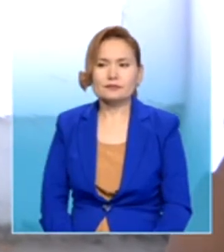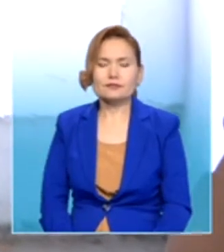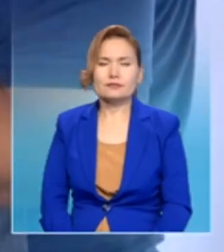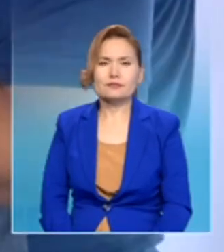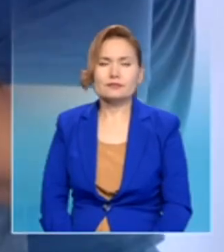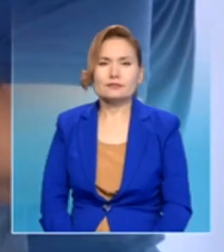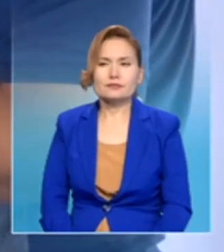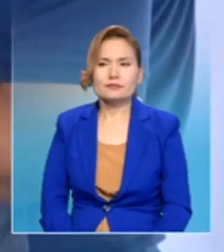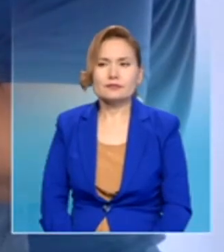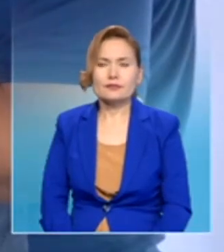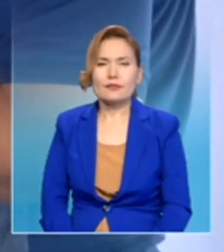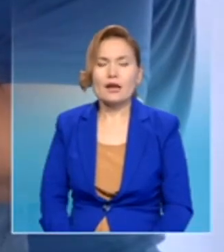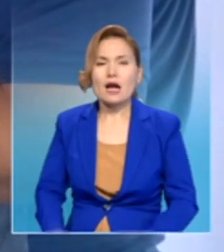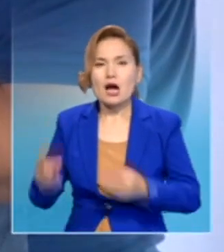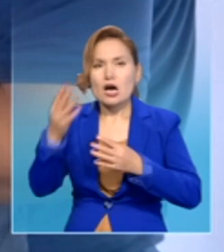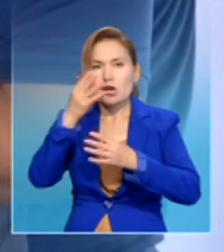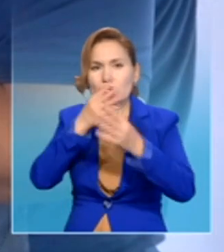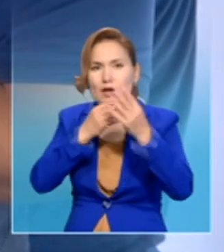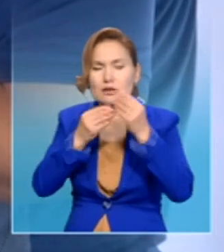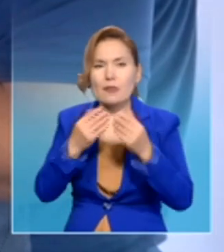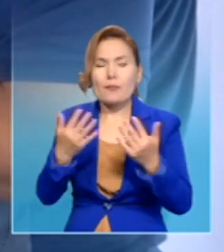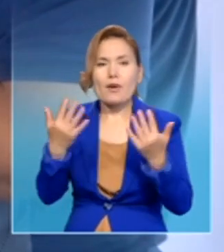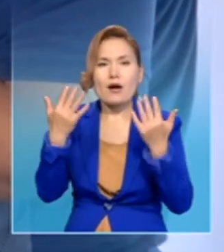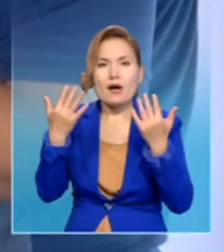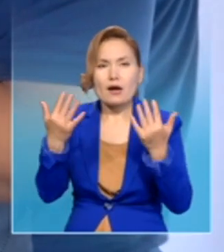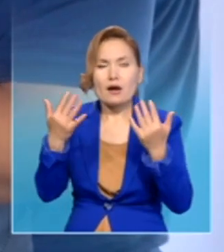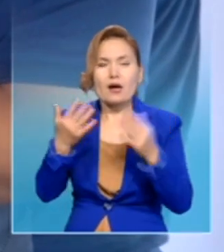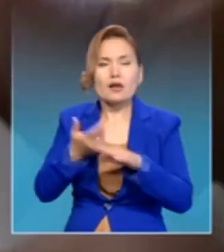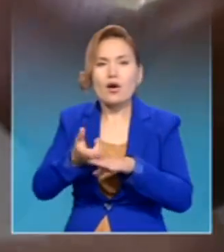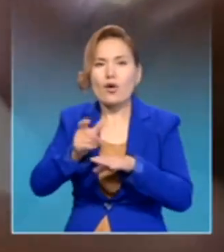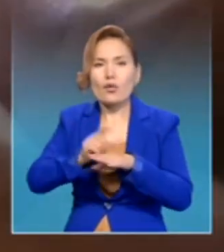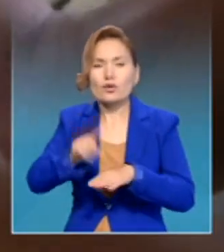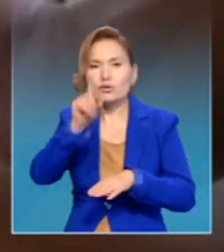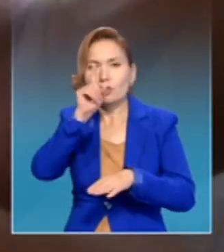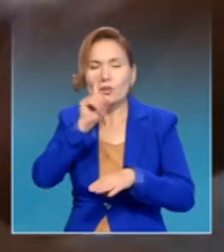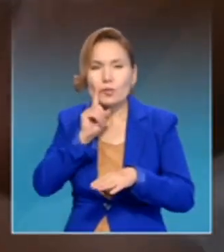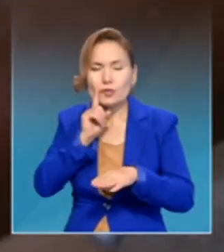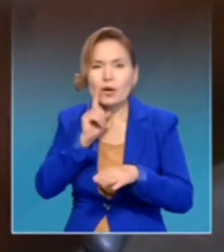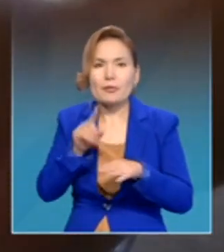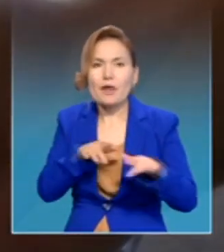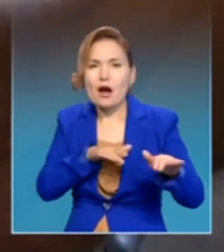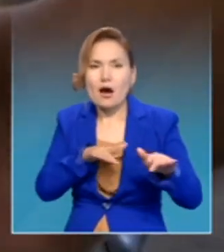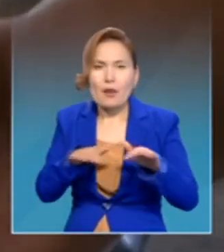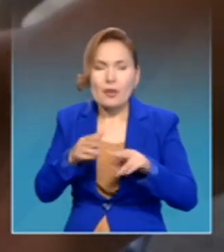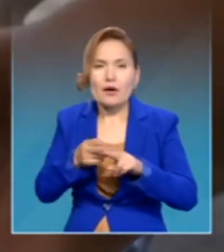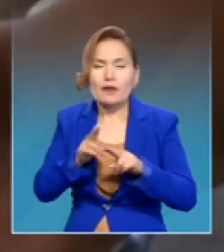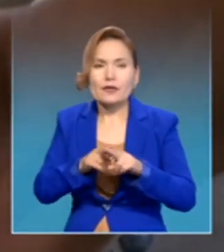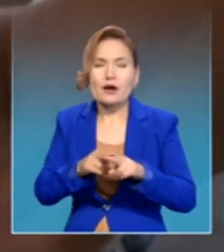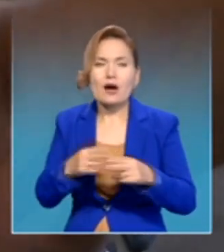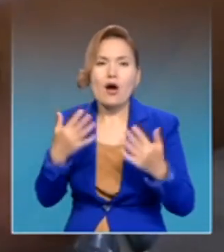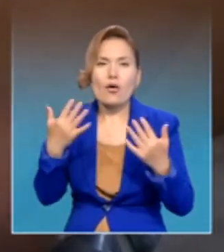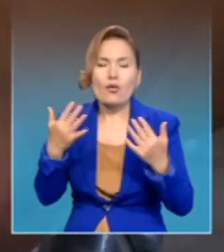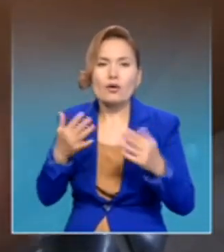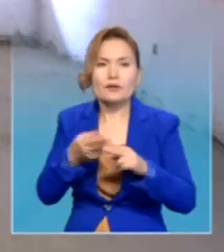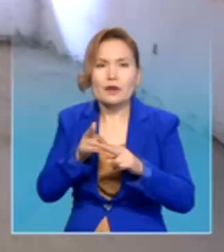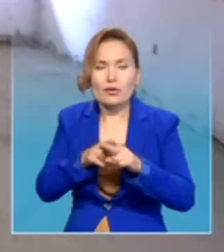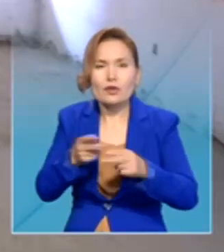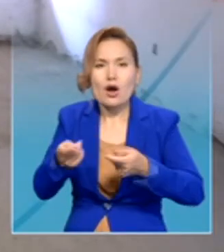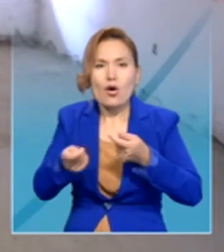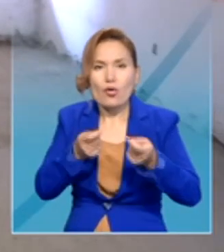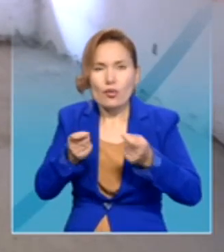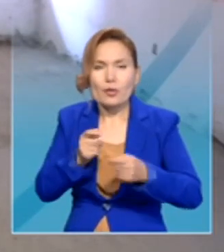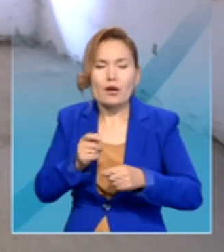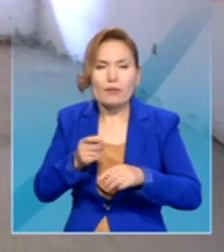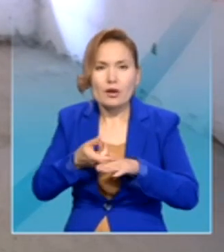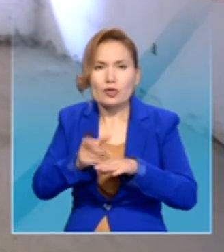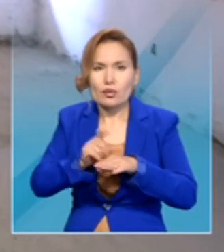Осылай. Жасанды алақан мен саусақтар иесінің ыңғайына қарай қимыл қозғалыс жасайды. Қаласы буындарды бұлшықет арқылы басқаруға болады.